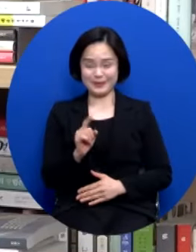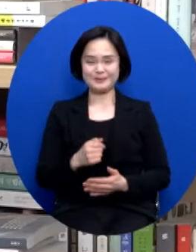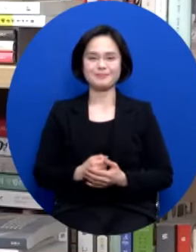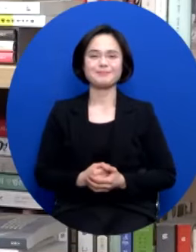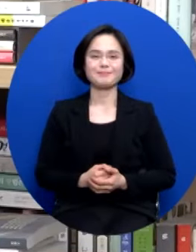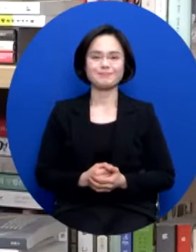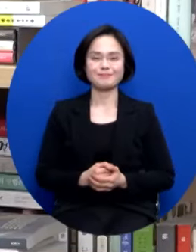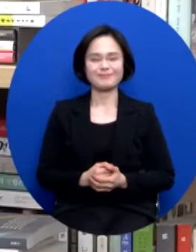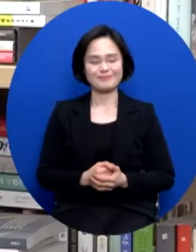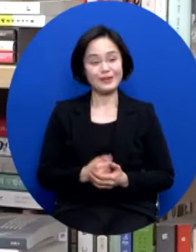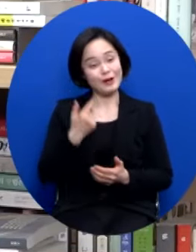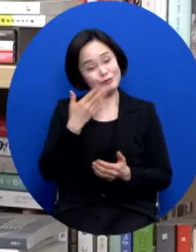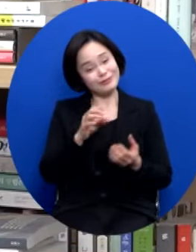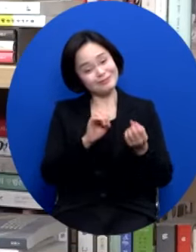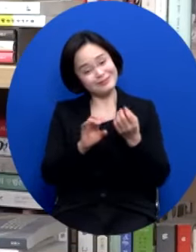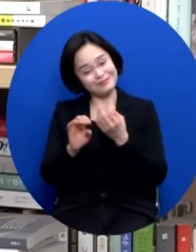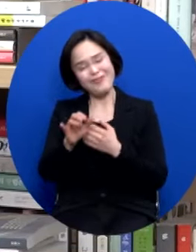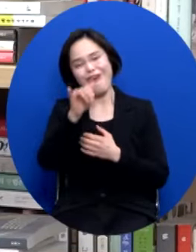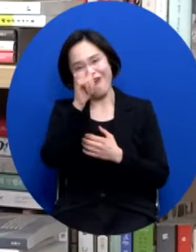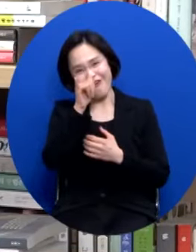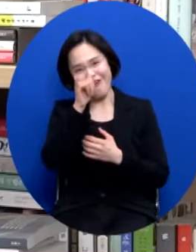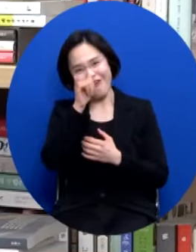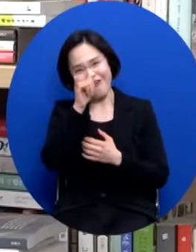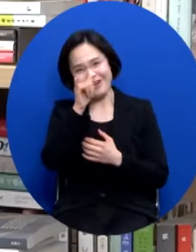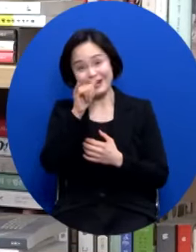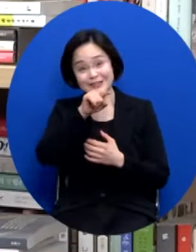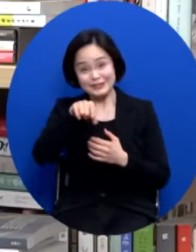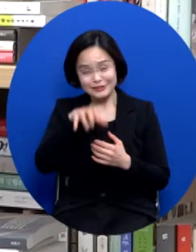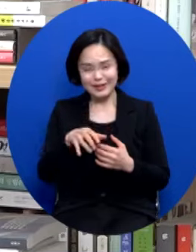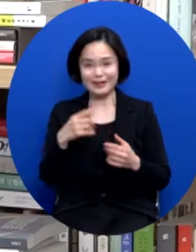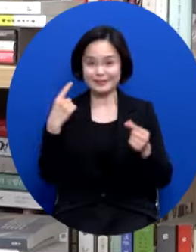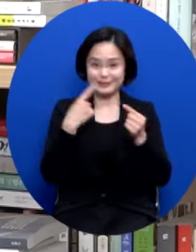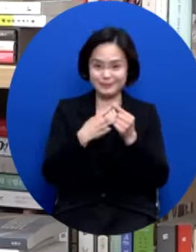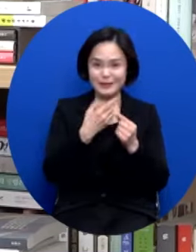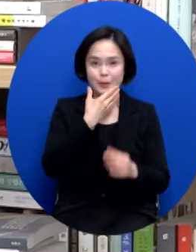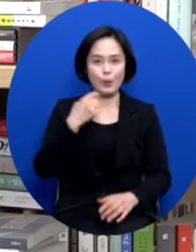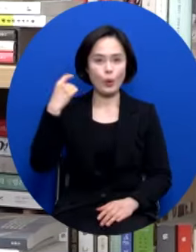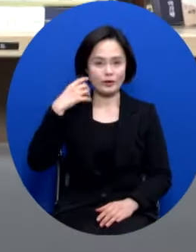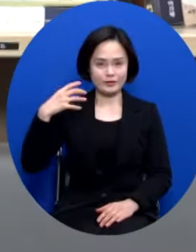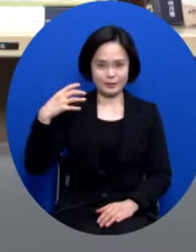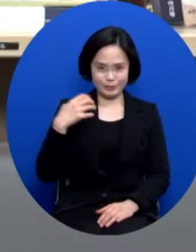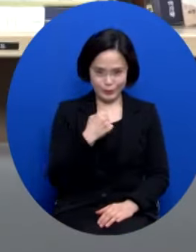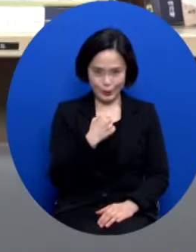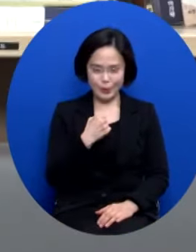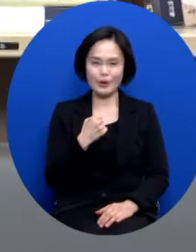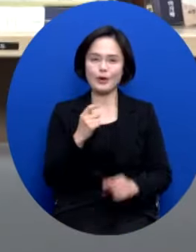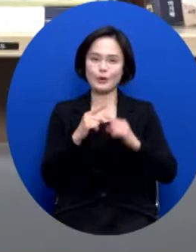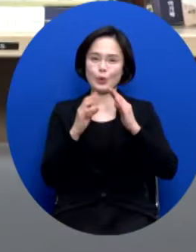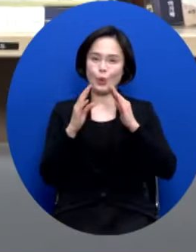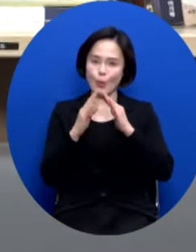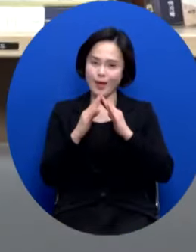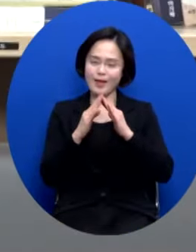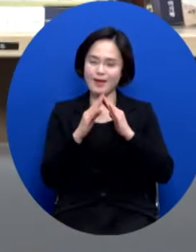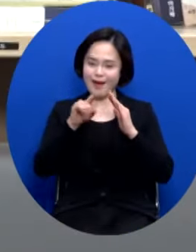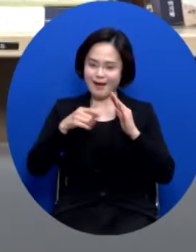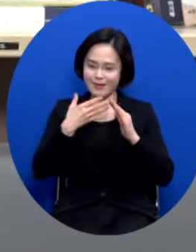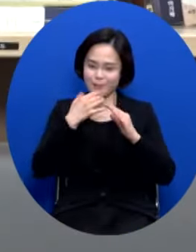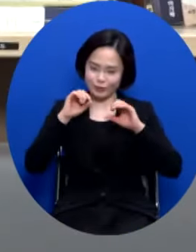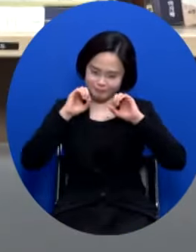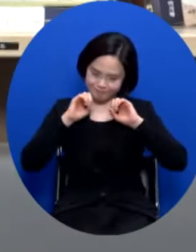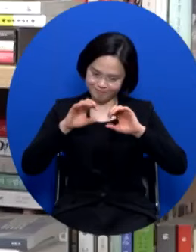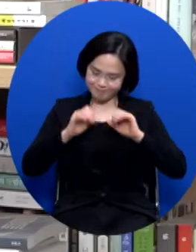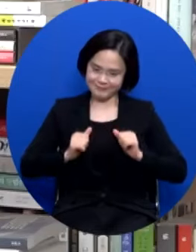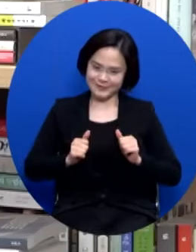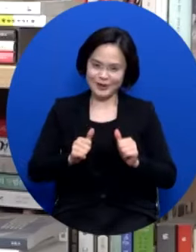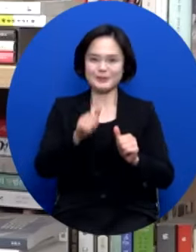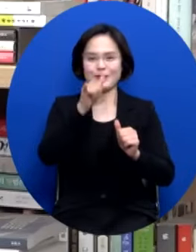답변이 나오는데 그중에 첫 번째가 복음적 강단 사역이다라는 것이 나왔어요. 성도님들께서 이렇게 그걸 1번으로 뽑아주신